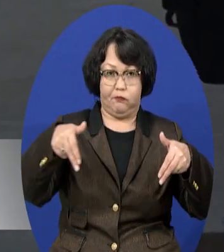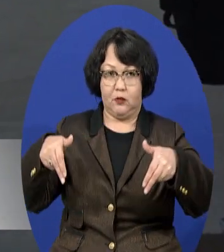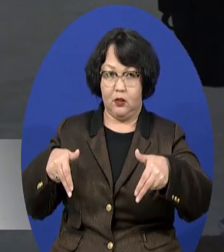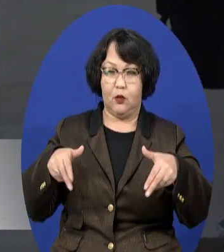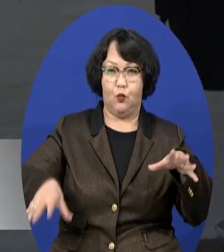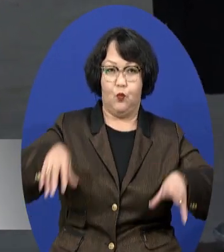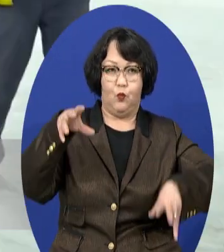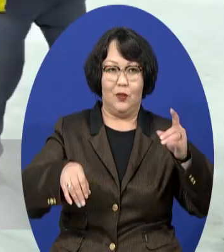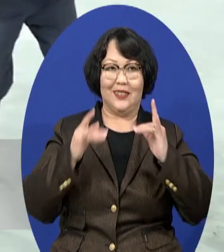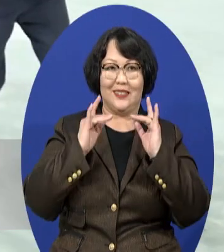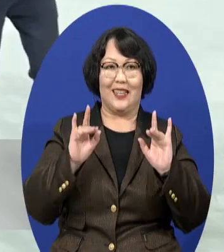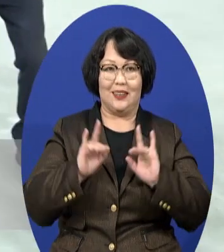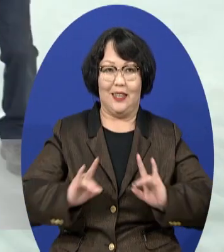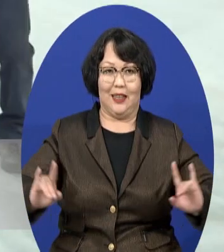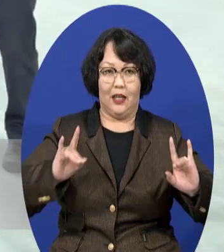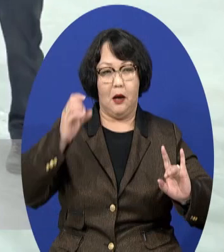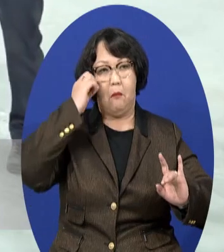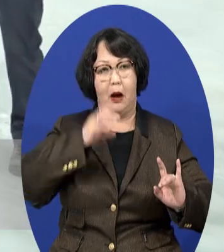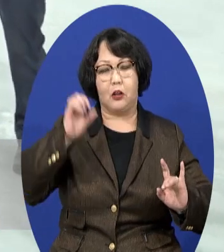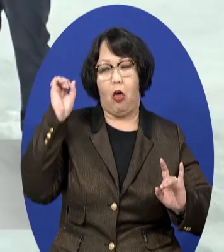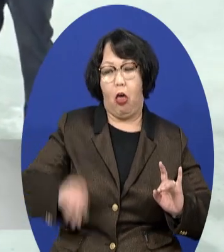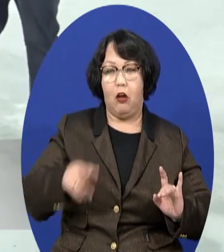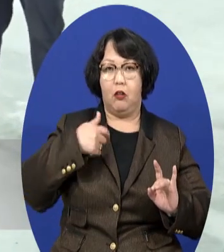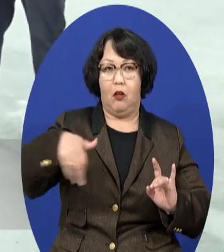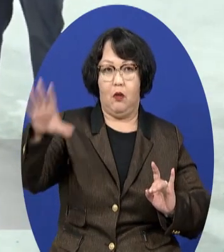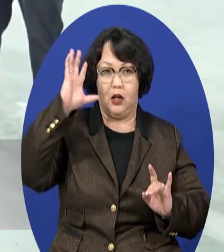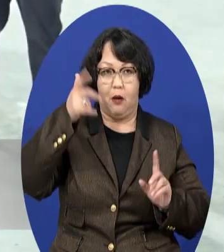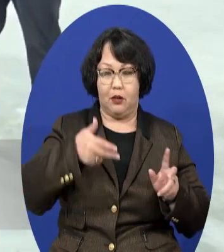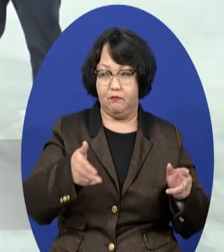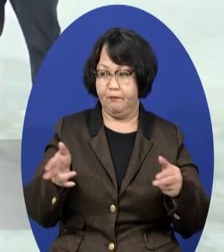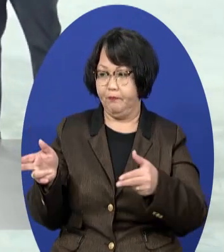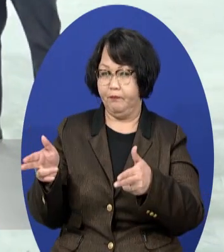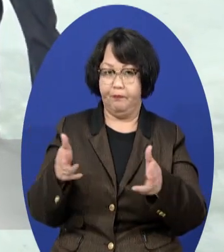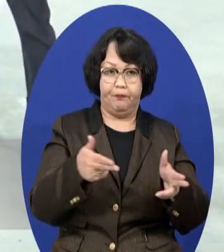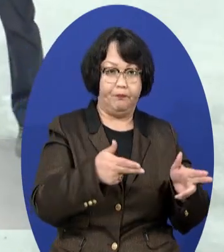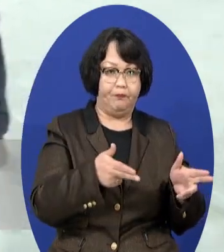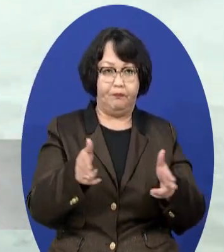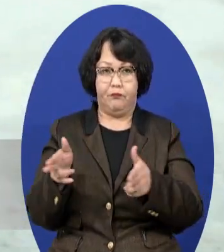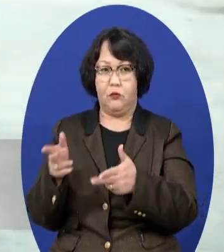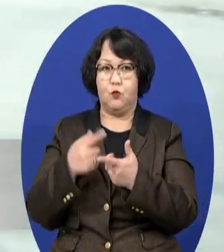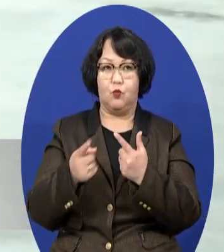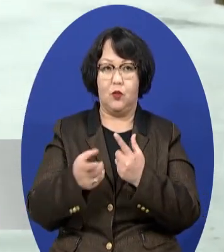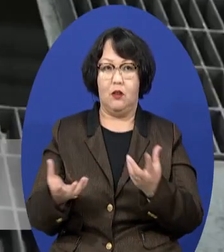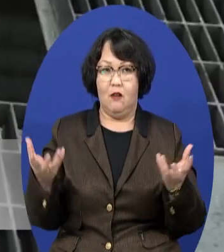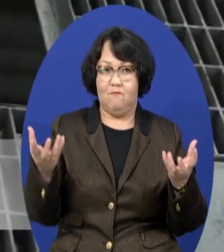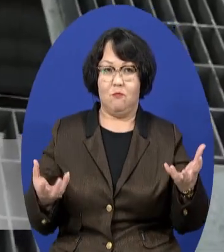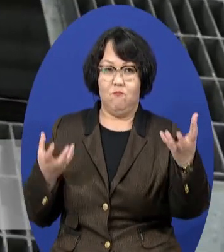үлдвэл тий, одоо ингээд дөрвөн талд энэ зүгээр дотор энэ талаас үзэгчээ суудаг бүрэн хянна гэсэн